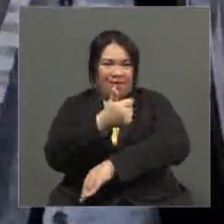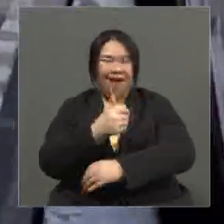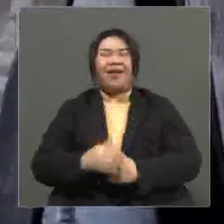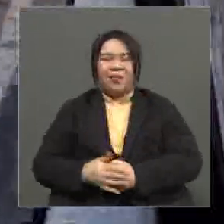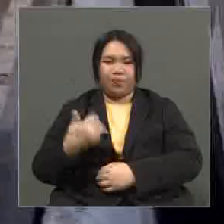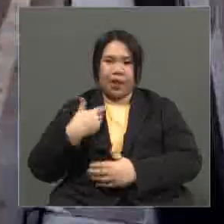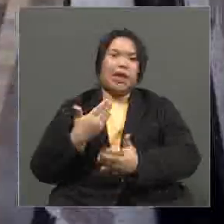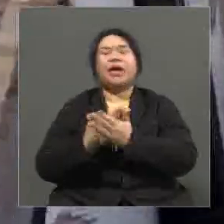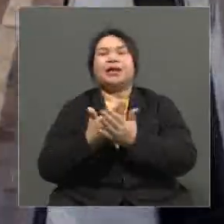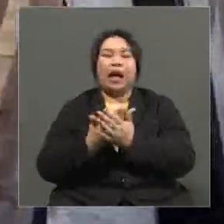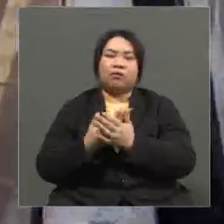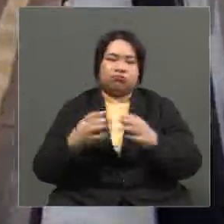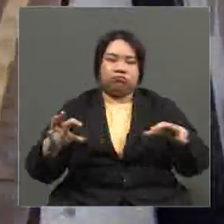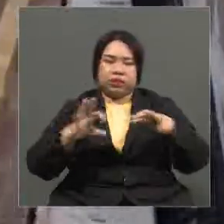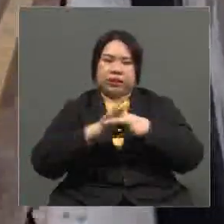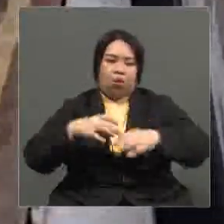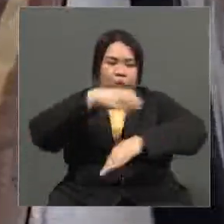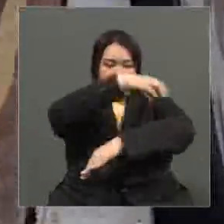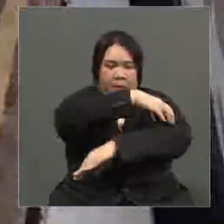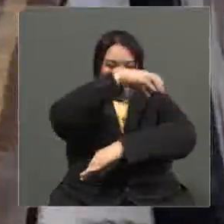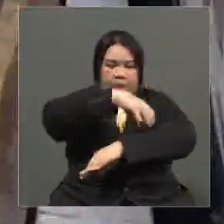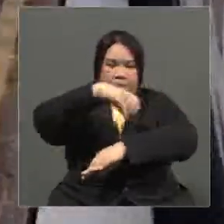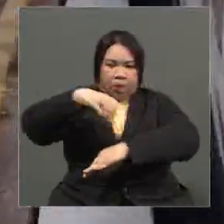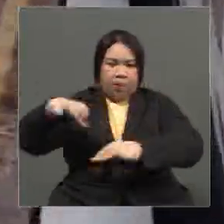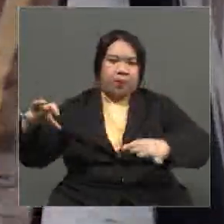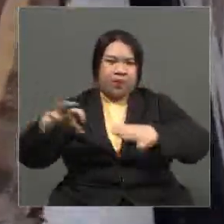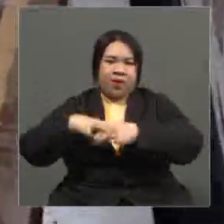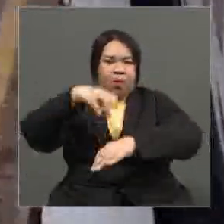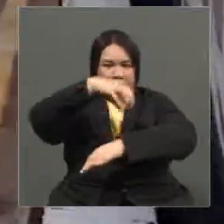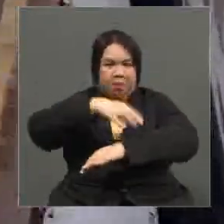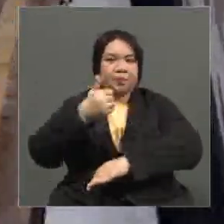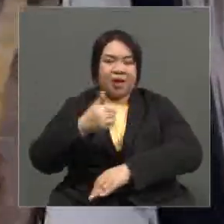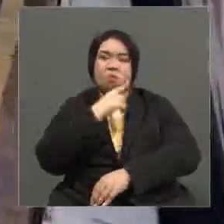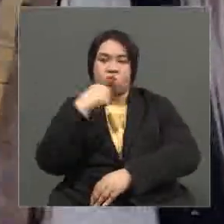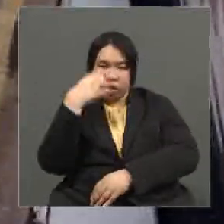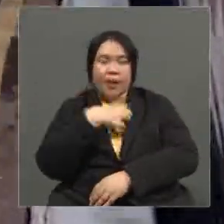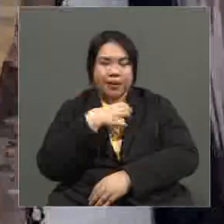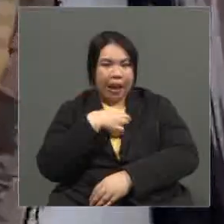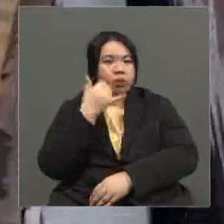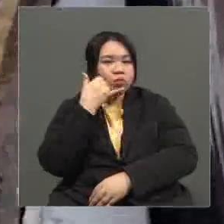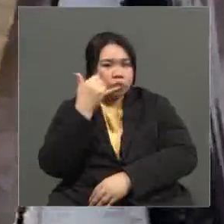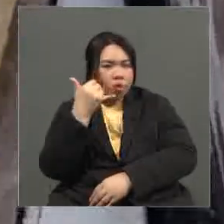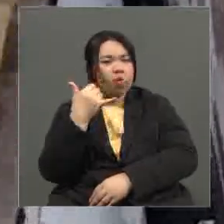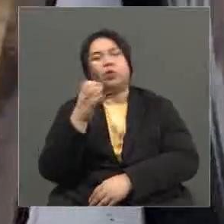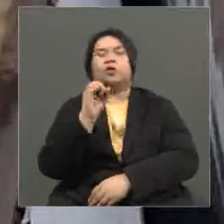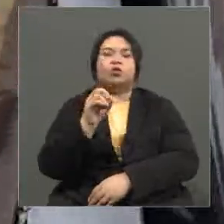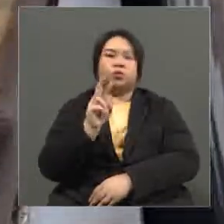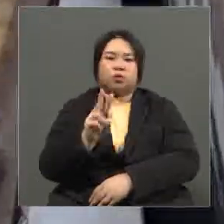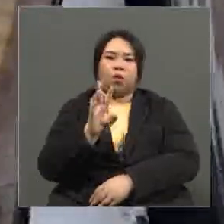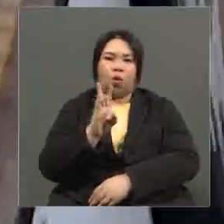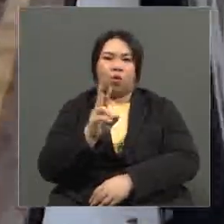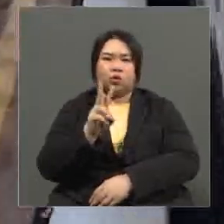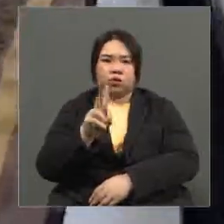พ่วงเพิ่มไปกับขบวนรถนำเที่ยวดังกล่าวค่ะสนใจสามารถสอบถามรายละเอียดเพิ่มเติมได้ที่หมายเลขโทรศัพท์ 02